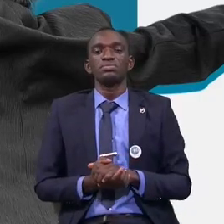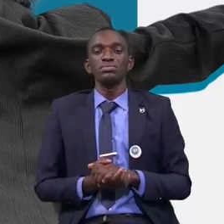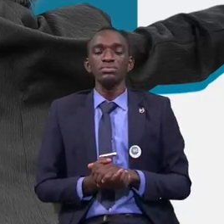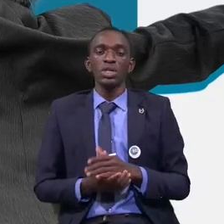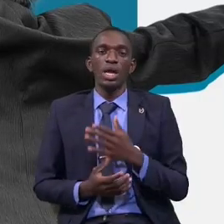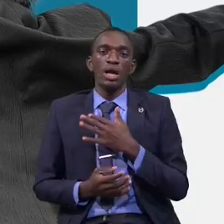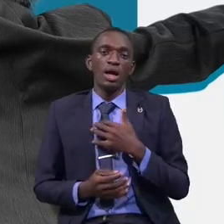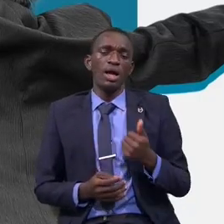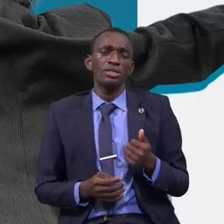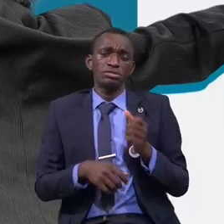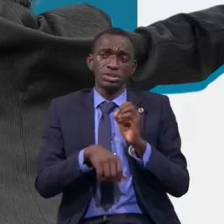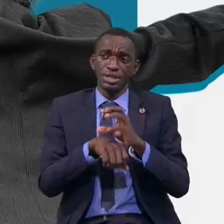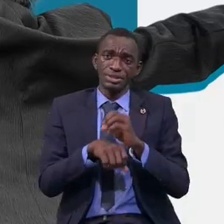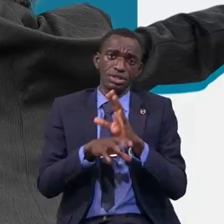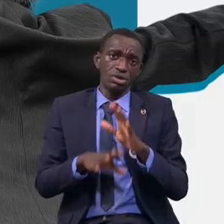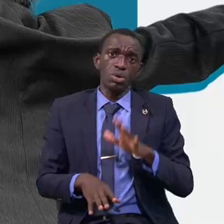dans le Seigneur.